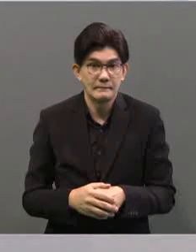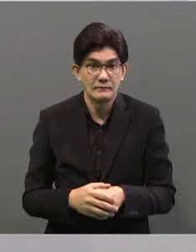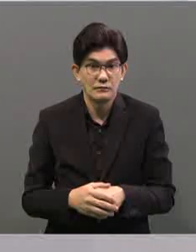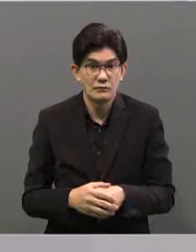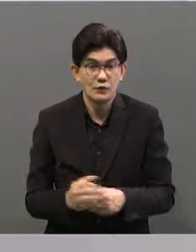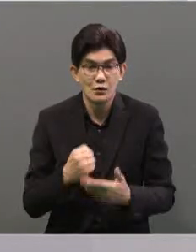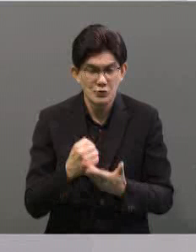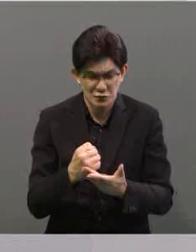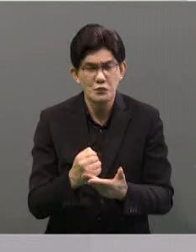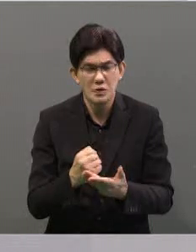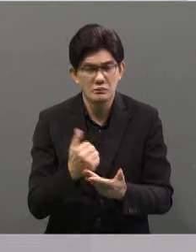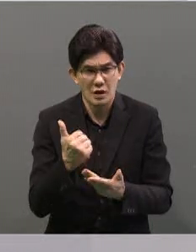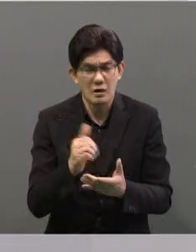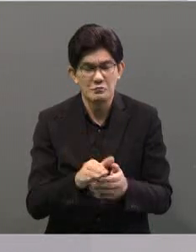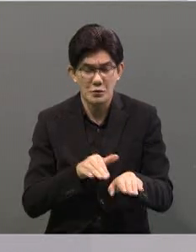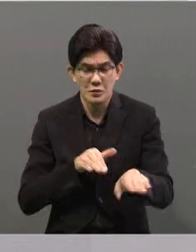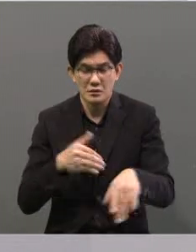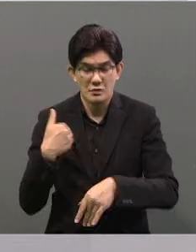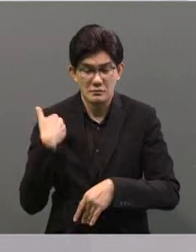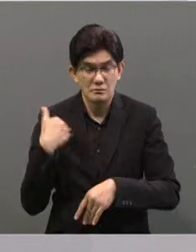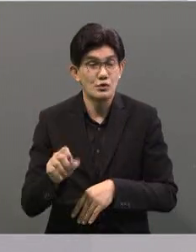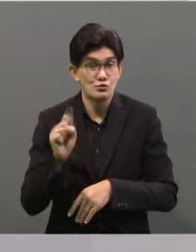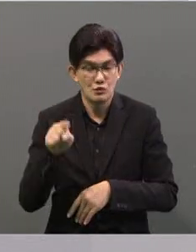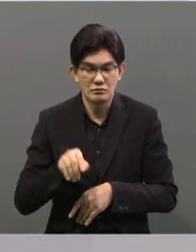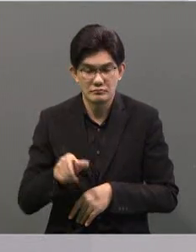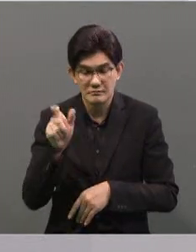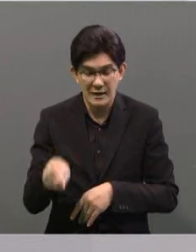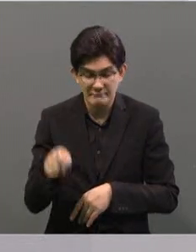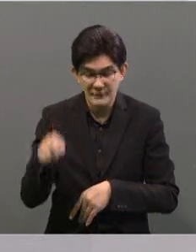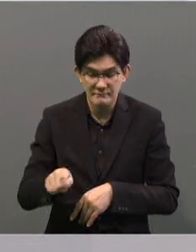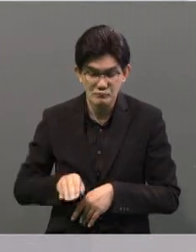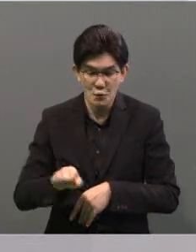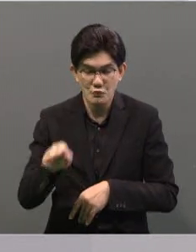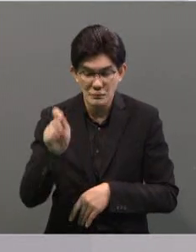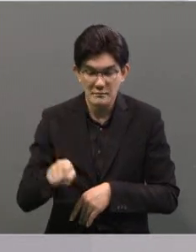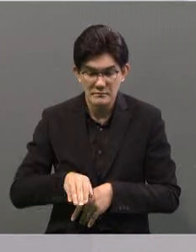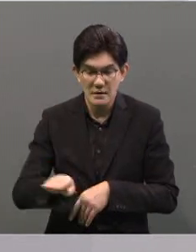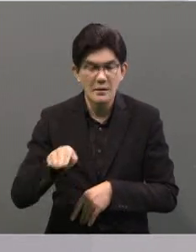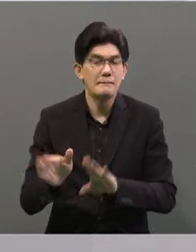โอ้ถือว่าช่วยรถไปได้เยอะเหมือนกันนะคะแล้ว Easy Pass จะทำให้รถไม่ติดด้วยก็ช่วยกันได้เยอะเลย